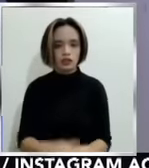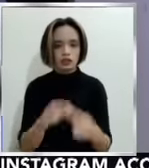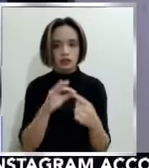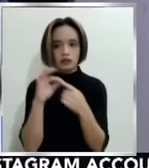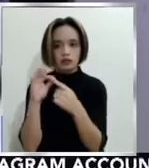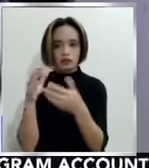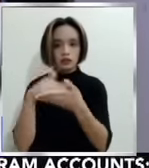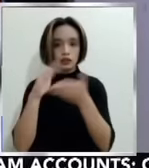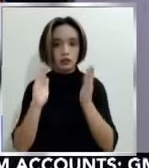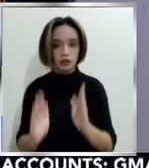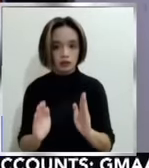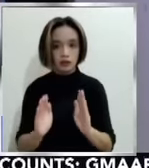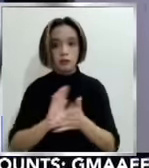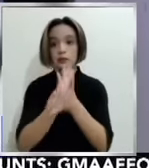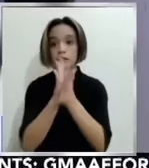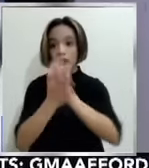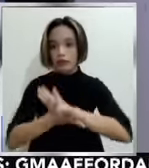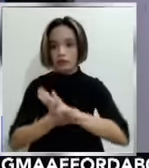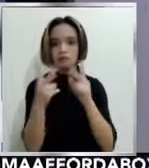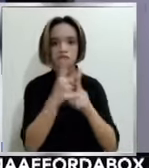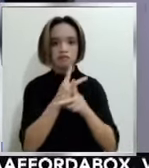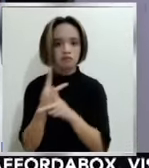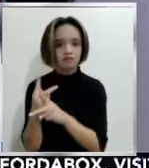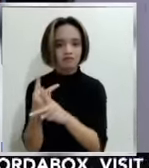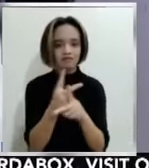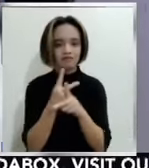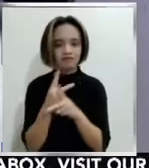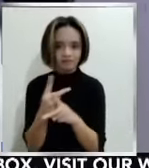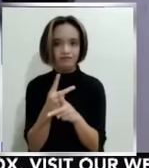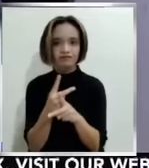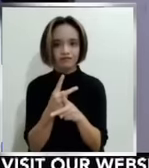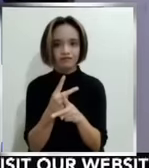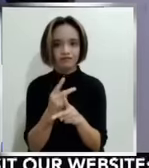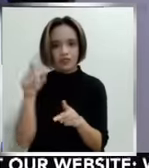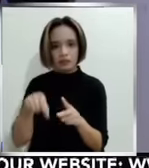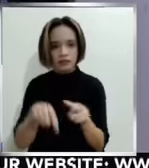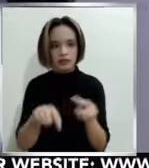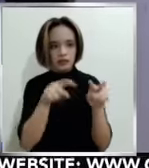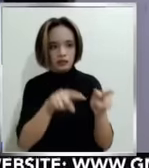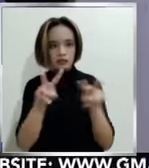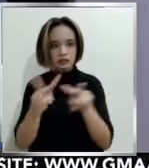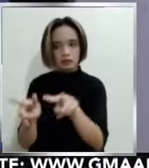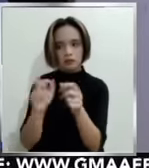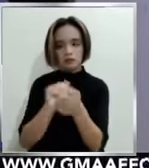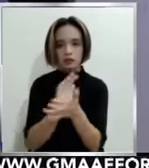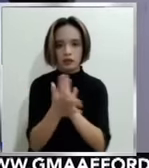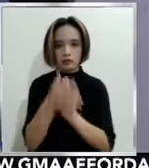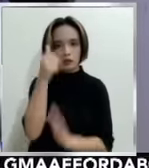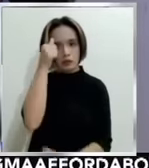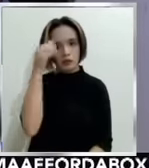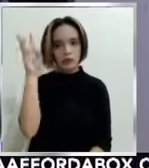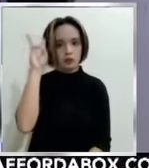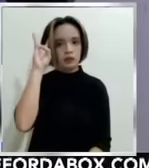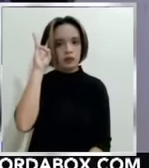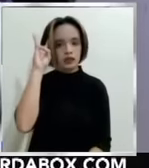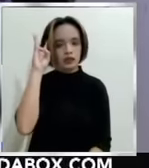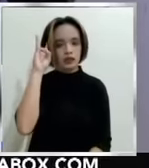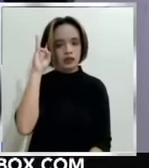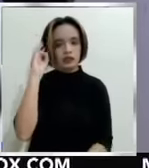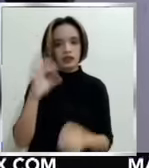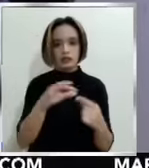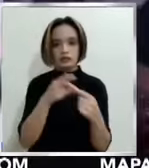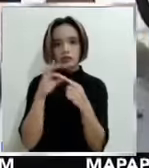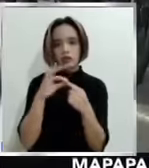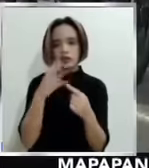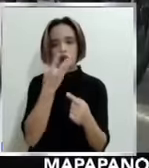maging maingat at mapagmatyag sa lalong-lalo na sa mga masasamang elemento tulad